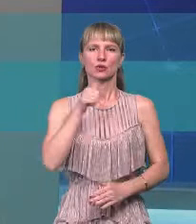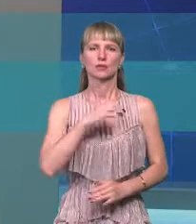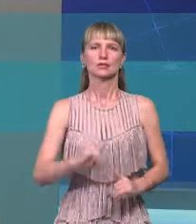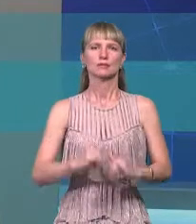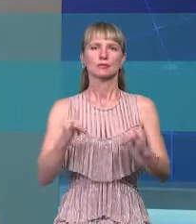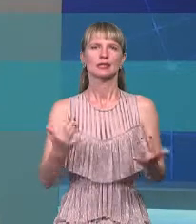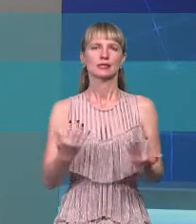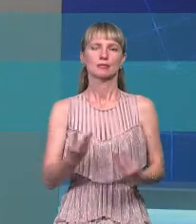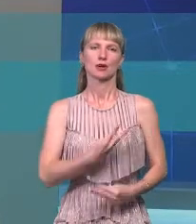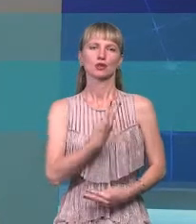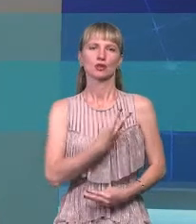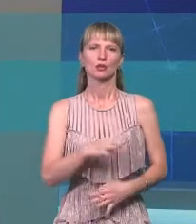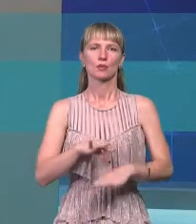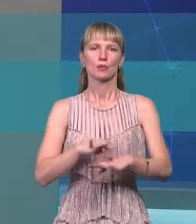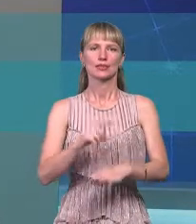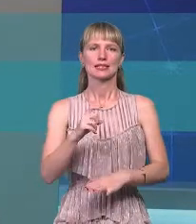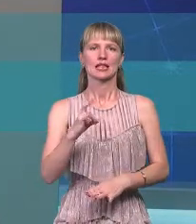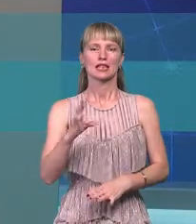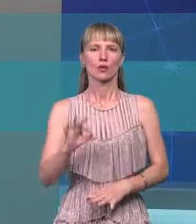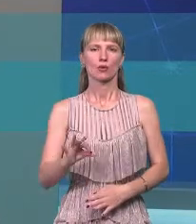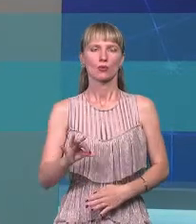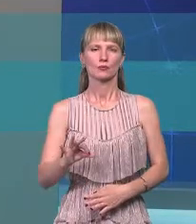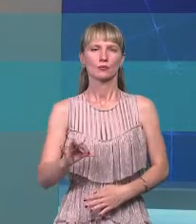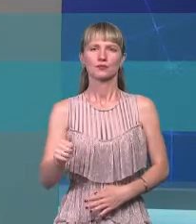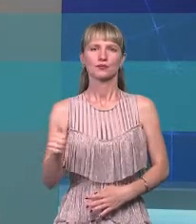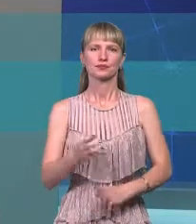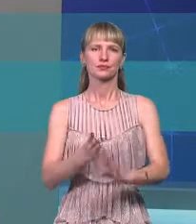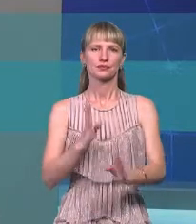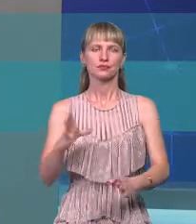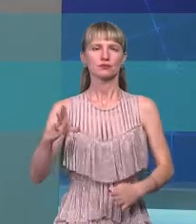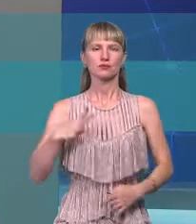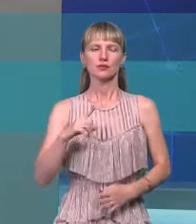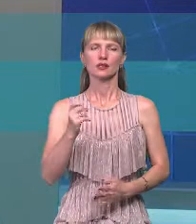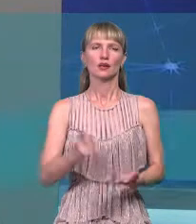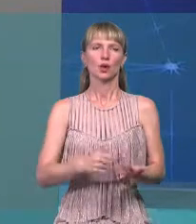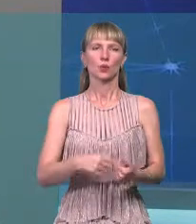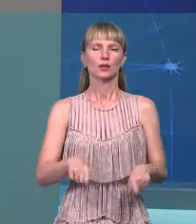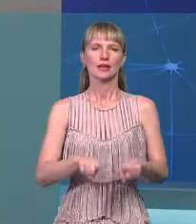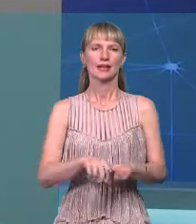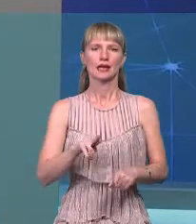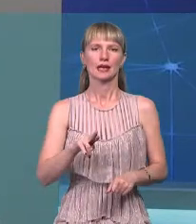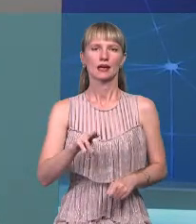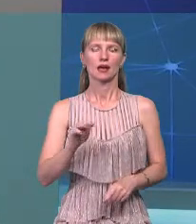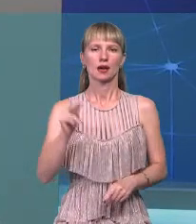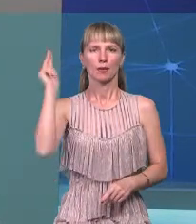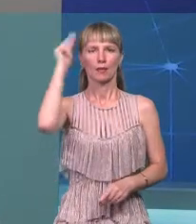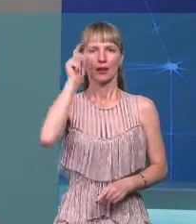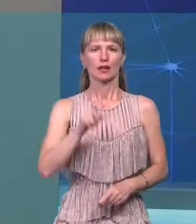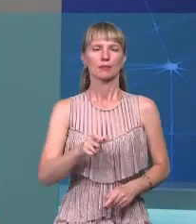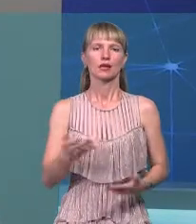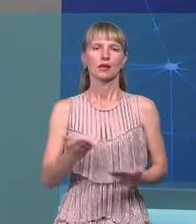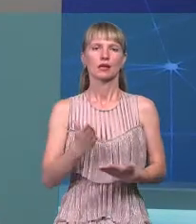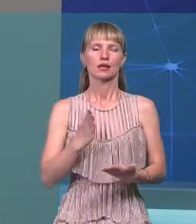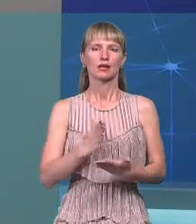Збільшення кількості бажаючих пройти ЗНО в першу чергу відбулося за рахунок таких предметів, які виносяться